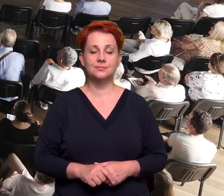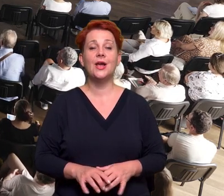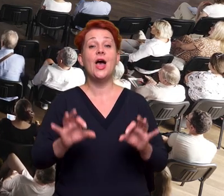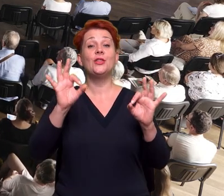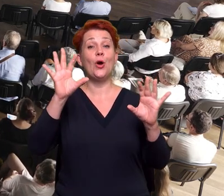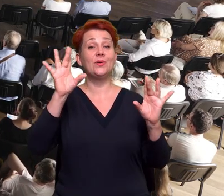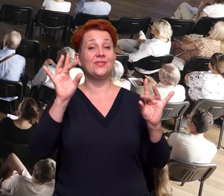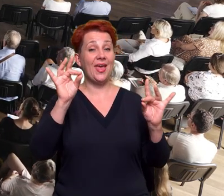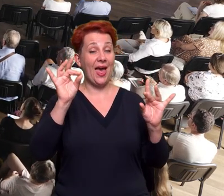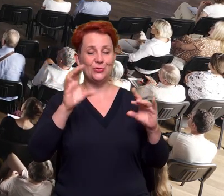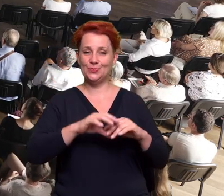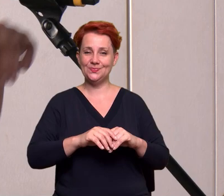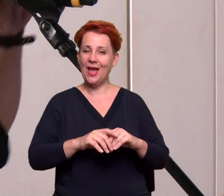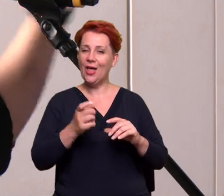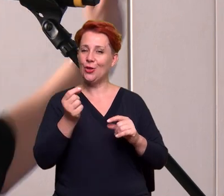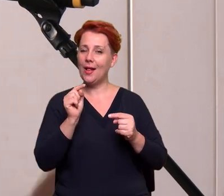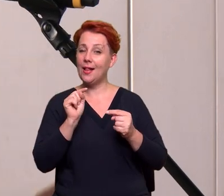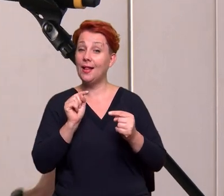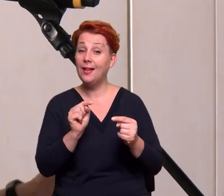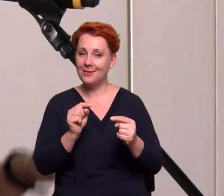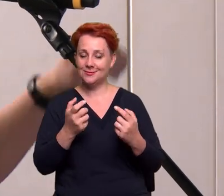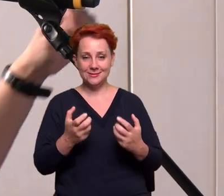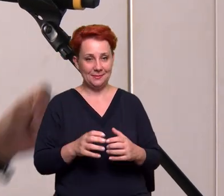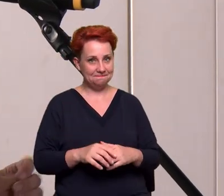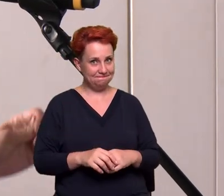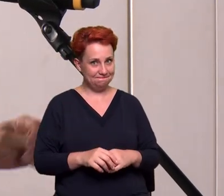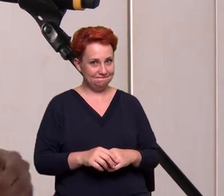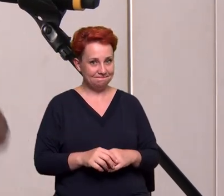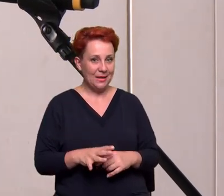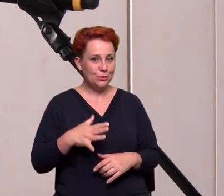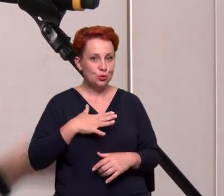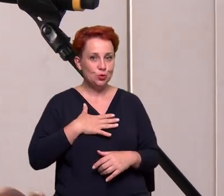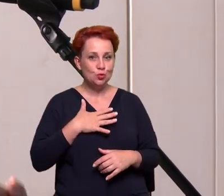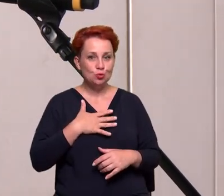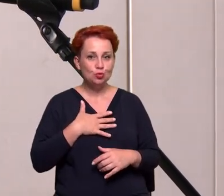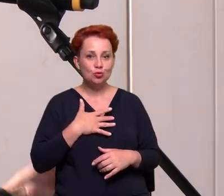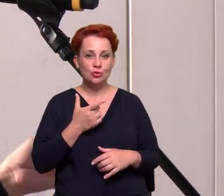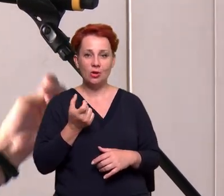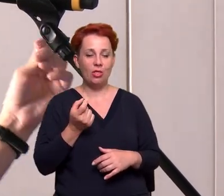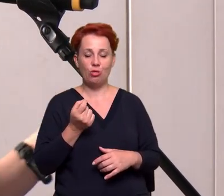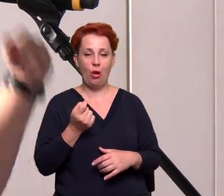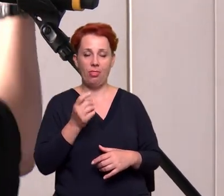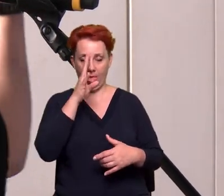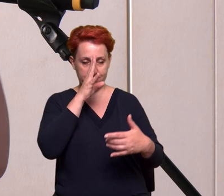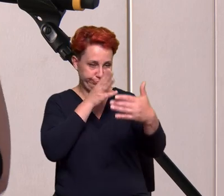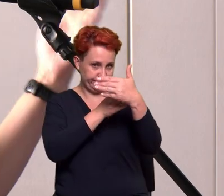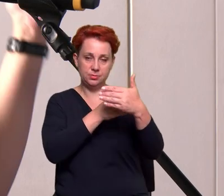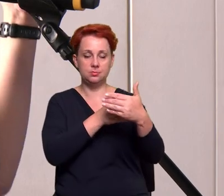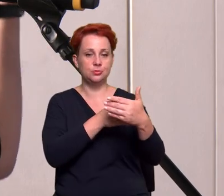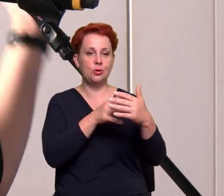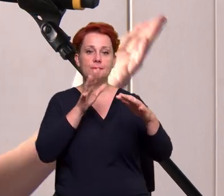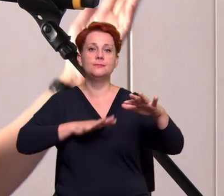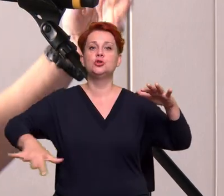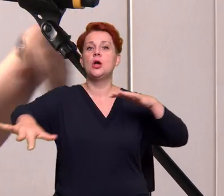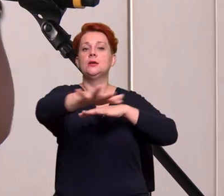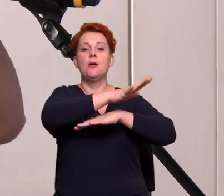Dobry wieczór. Ja bym się chciała trochę wdać w polemikę, ponieważ wydaje mi się, że jest to pewnego rodzaju ślepy punkt mówienie o tym, że przestrzenie